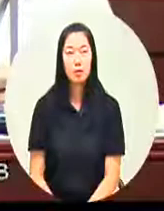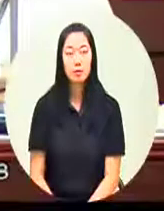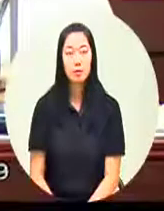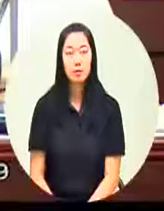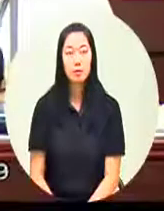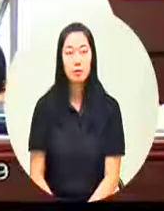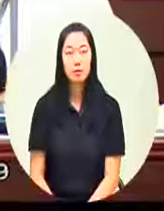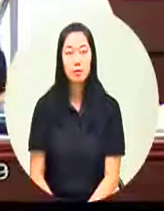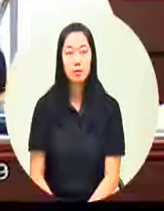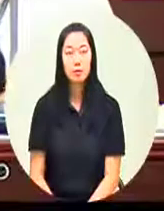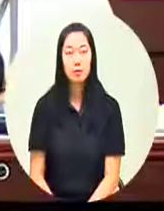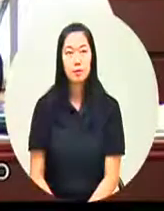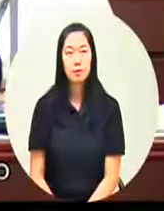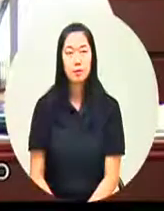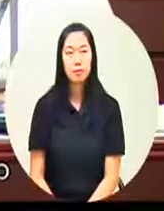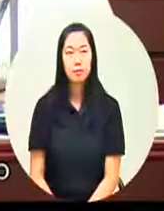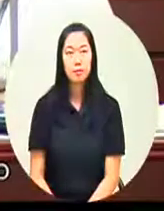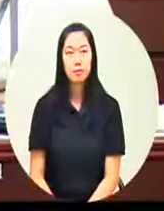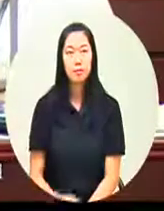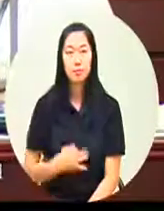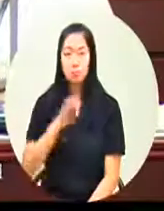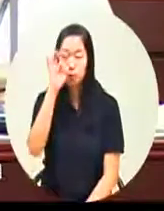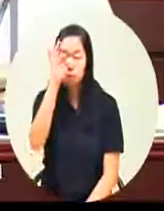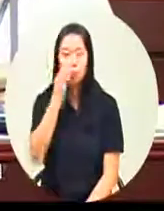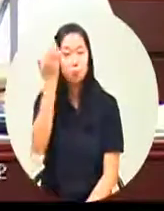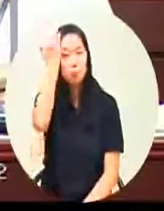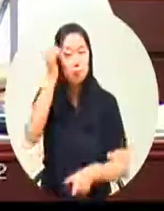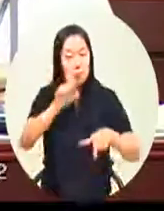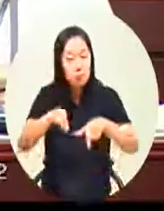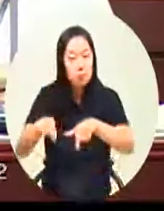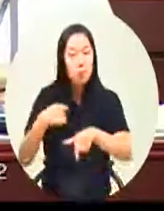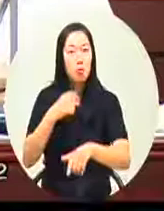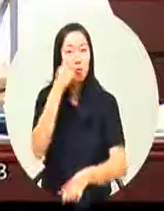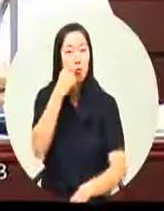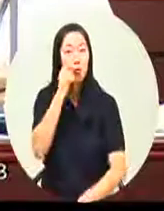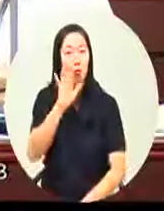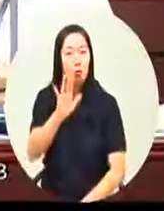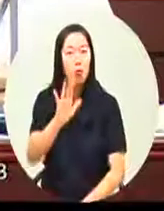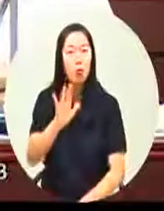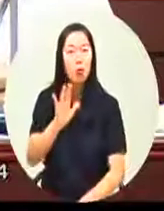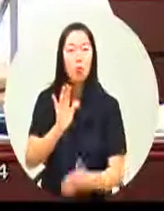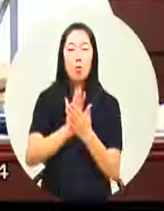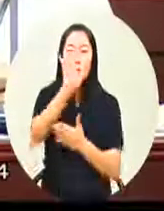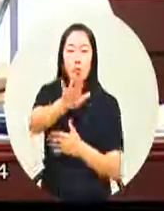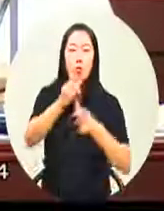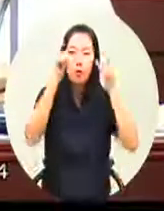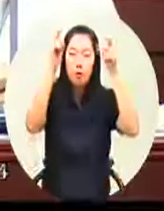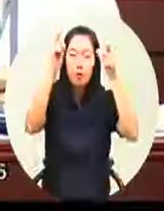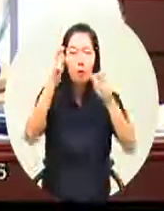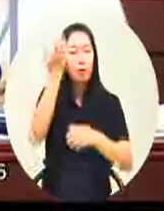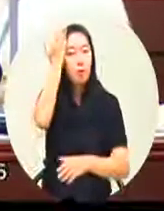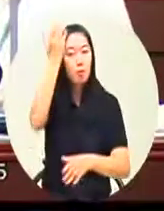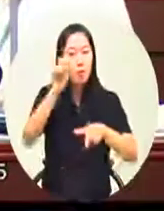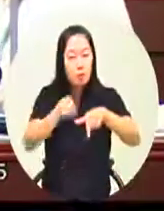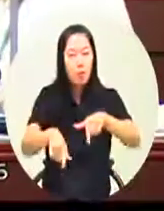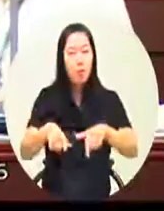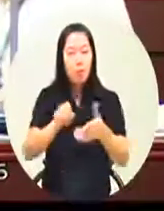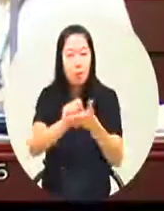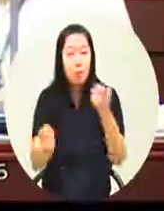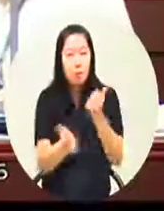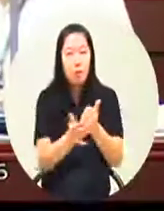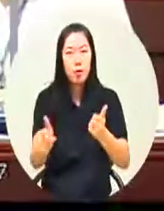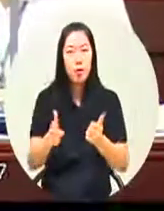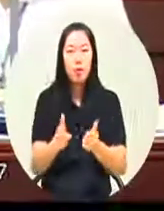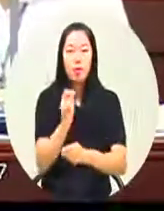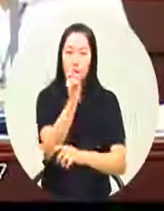将它看看哪一个客运公司他们有兴趣，所以后来是高雄客运他们得标啊购